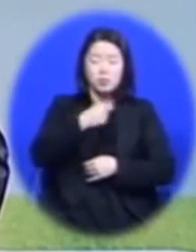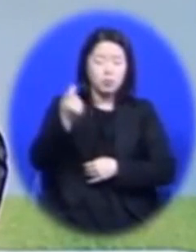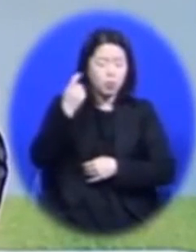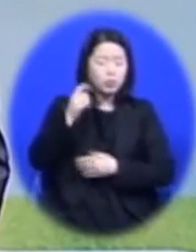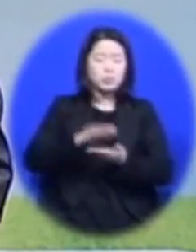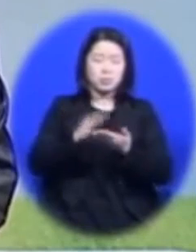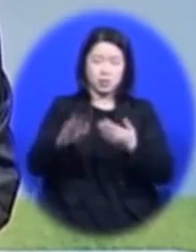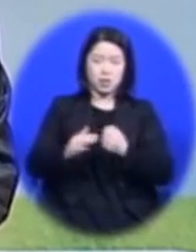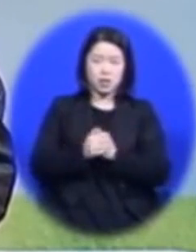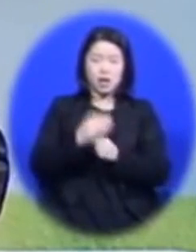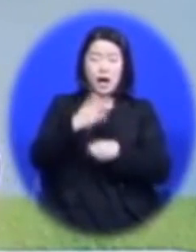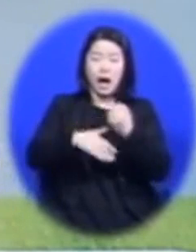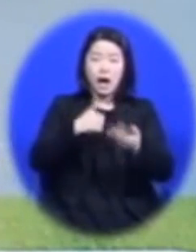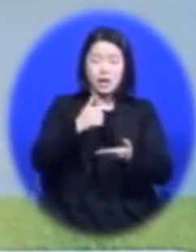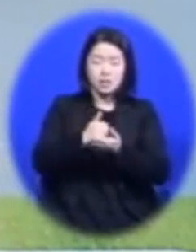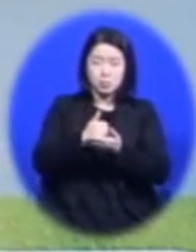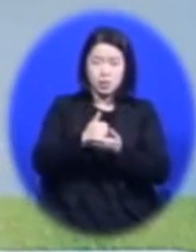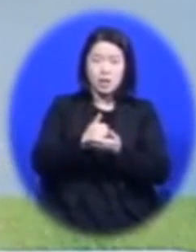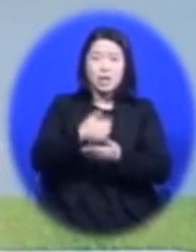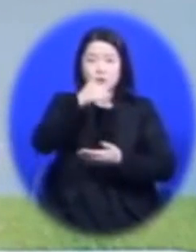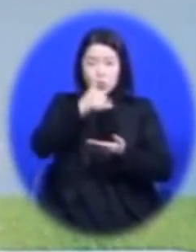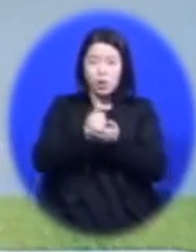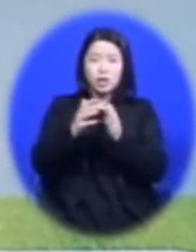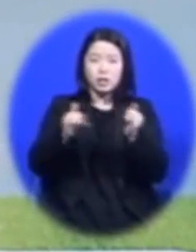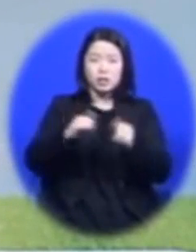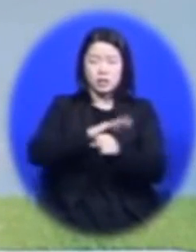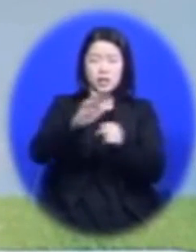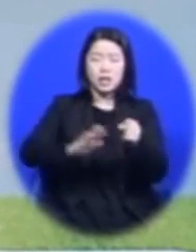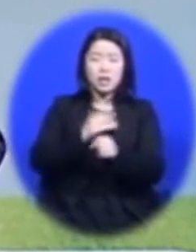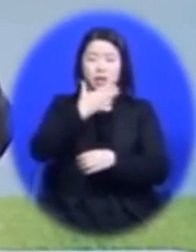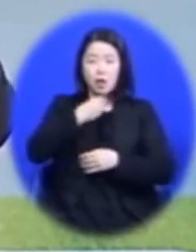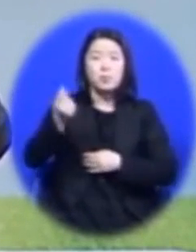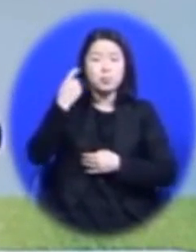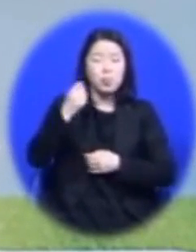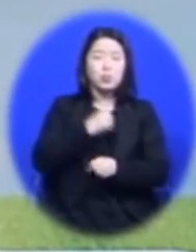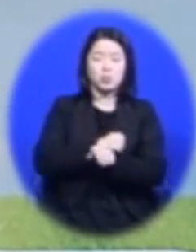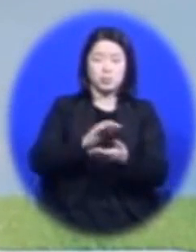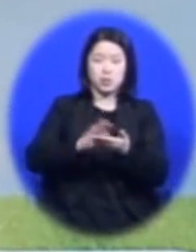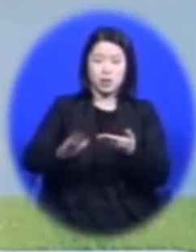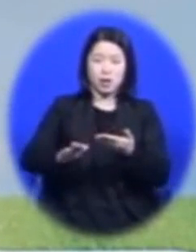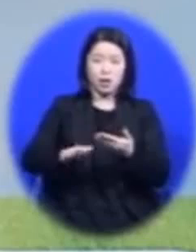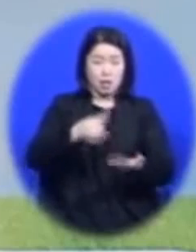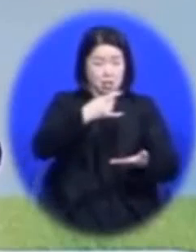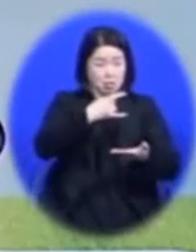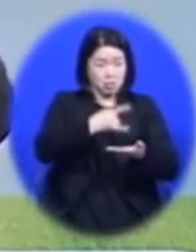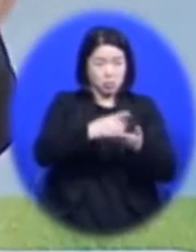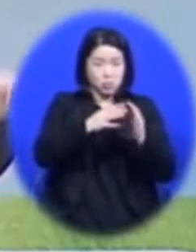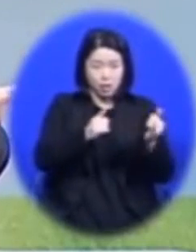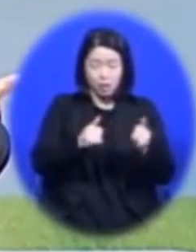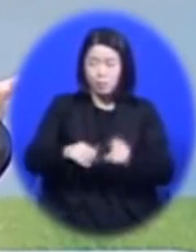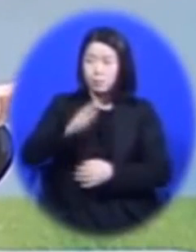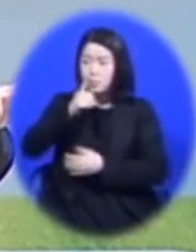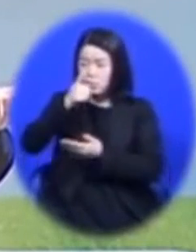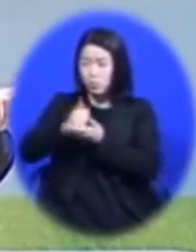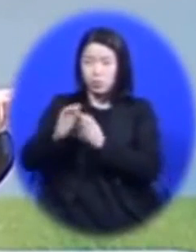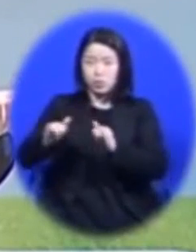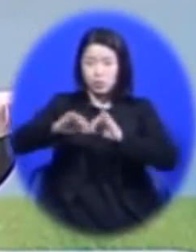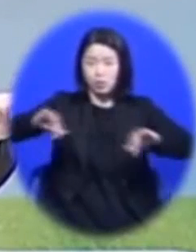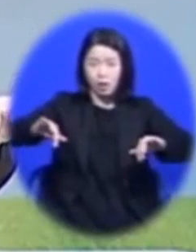하나님이 죄인을 사랑하시는 게 복음이거든요. 그러니 의로운 사람 죄인 하나님의 눈에 이렇게